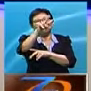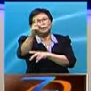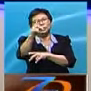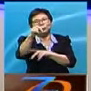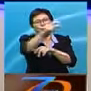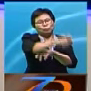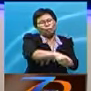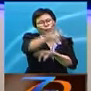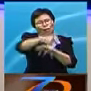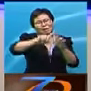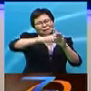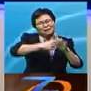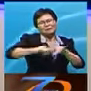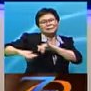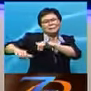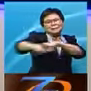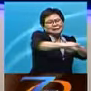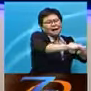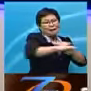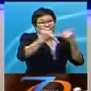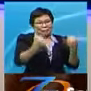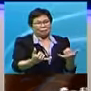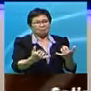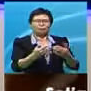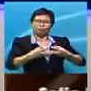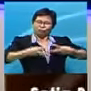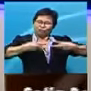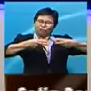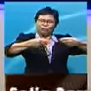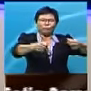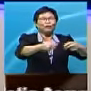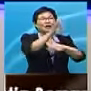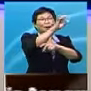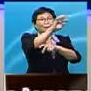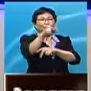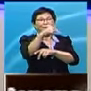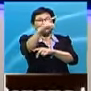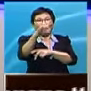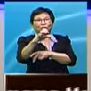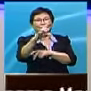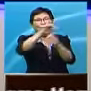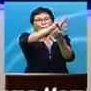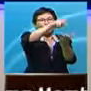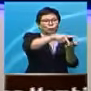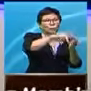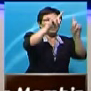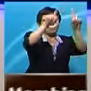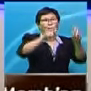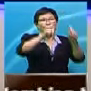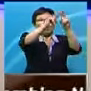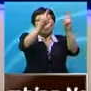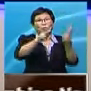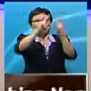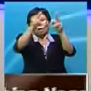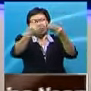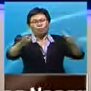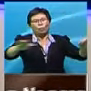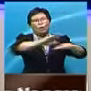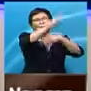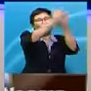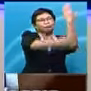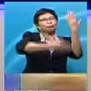452,721 calon yang bermula serentak hari ini, Panca. Dan 8,100 pusat peperiksaan dibuka di seluruh